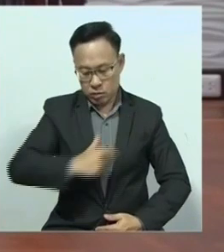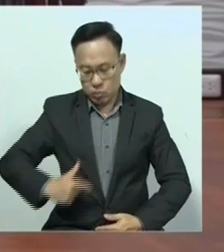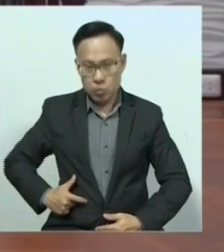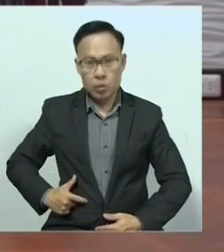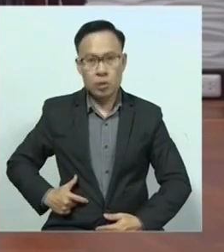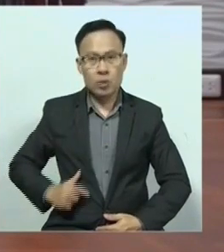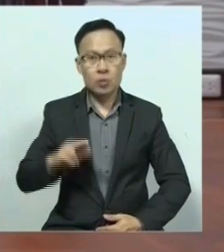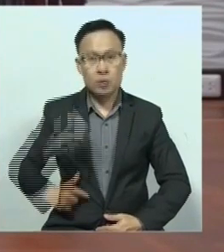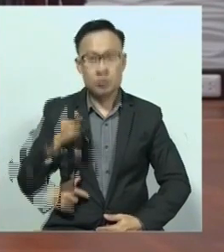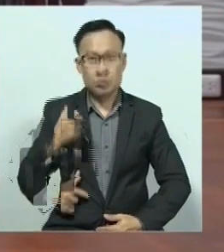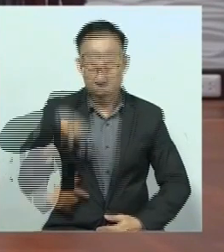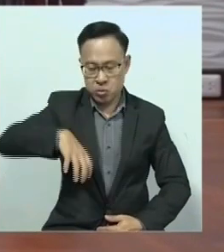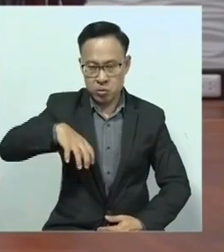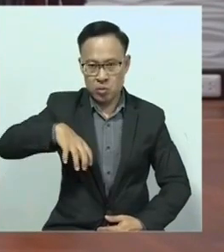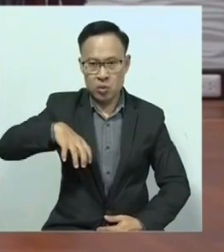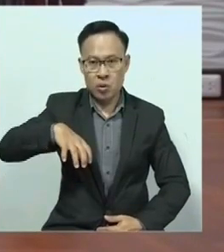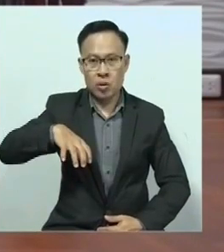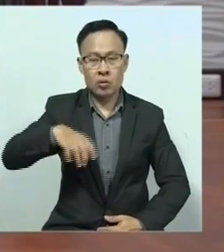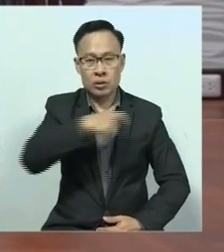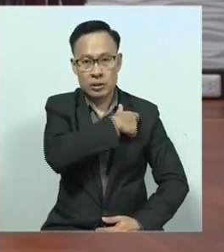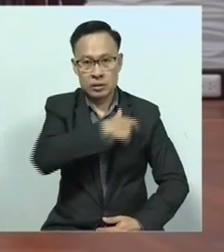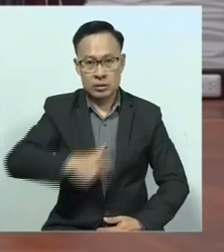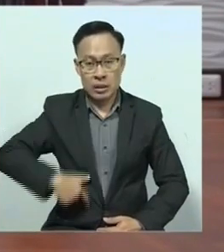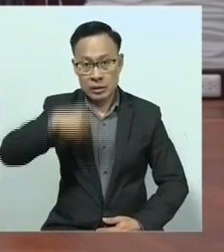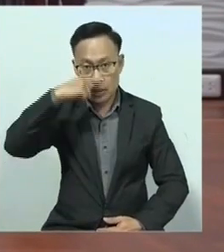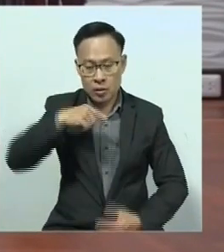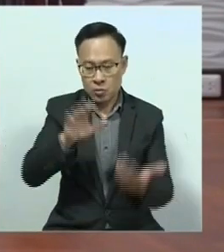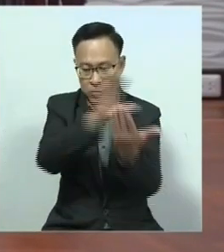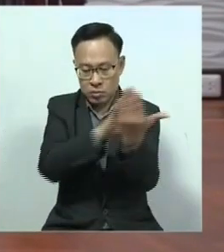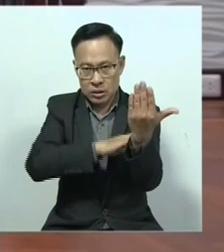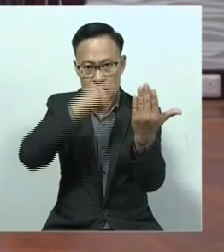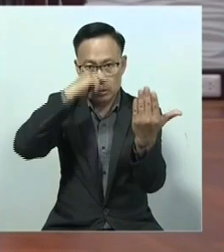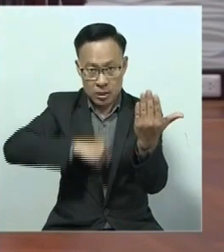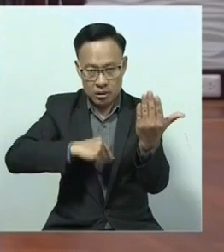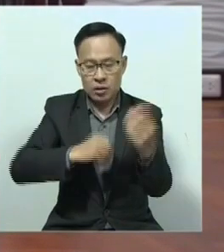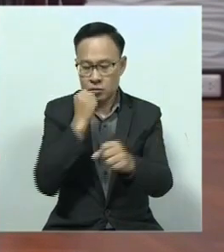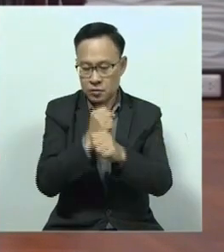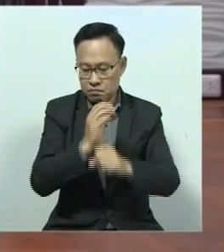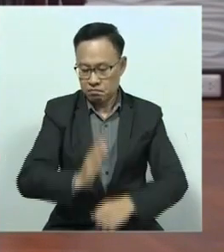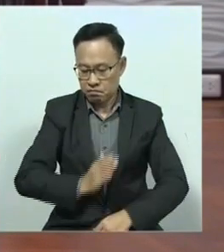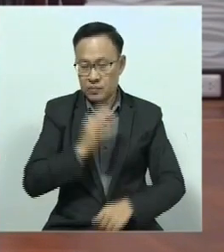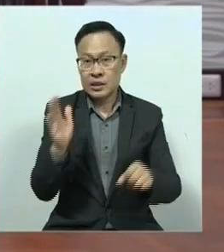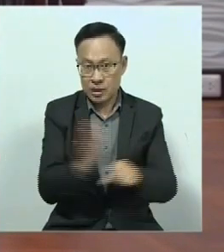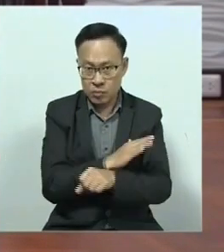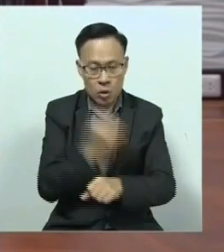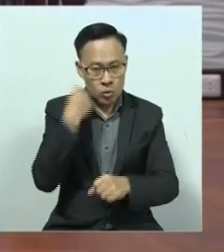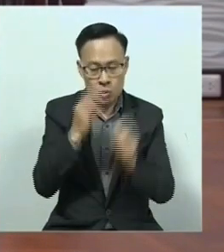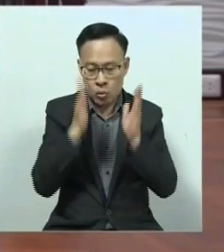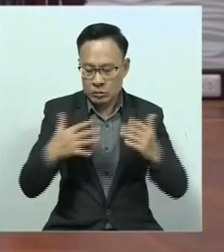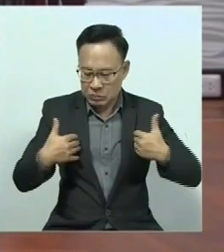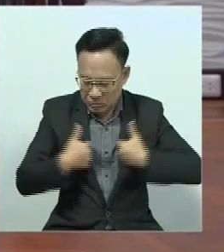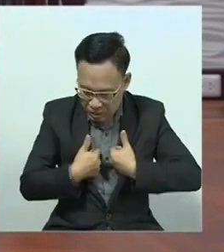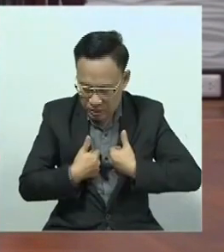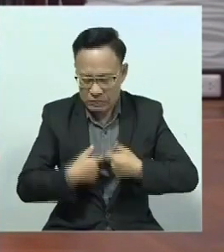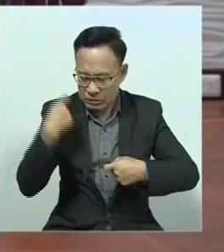ของเราอันยิ่งใหญ่ของเราและของประเทศไทยนะครับนอกนี้แล้วเนี่ยทำงานคือจำเด็ดเลยยากประ